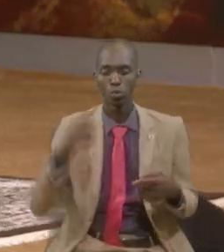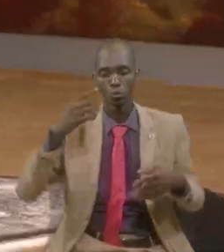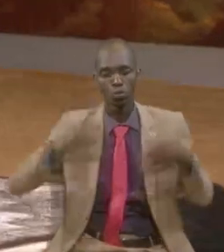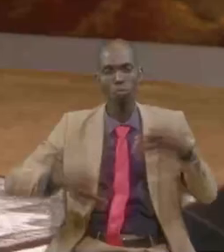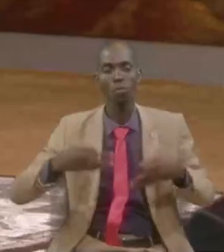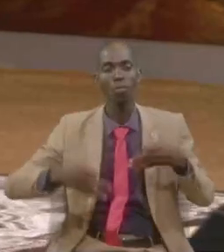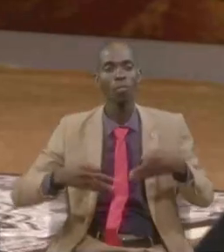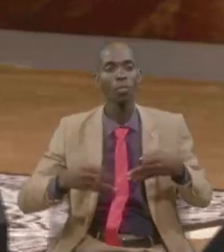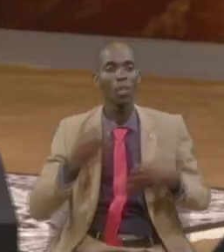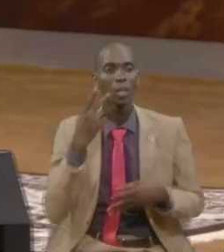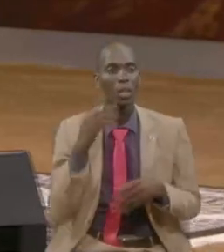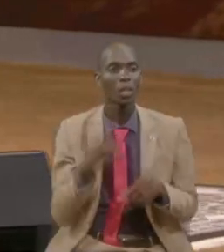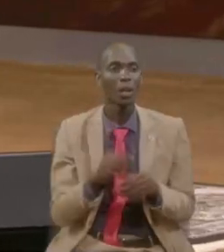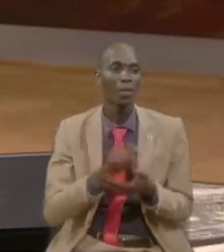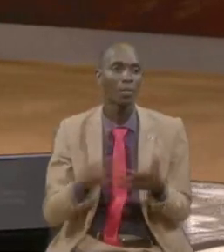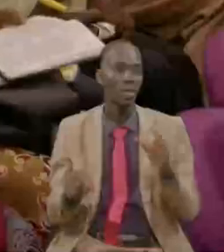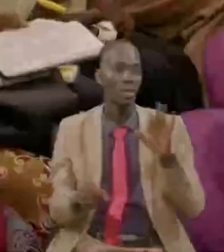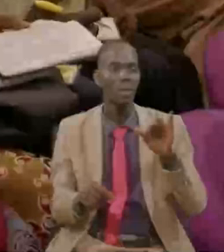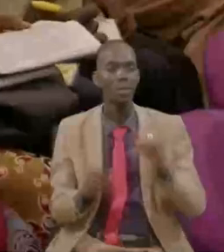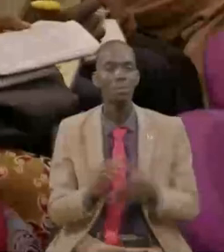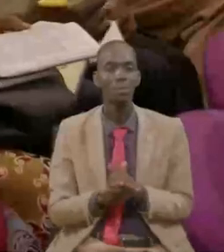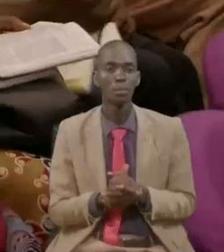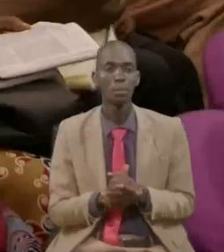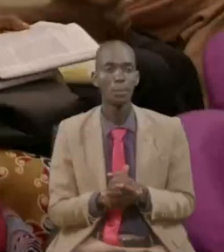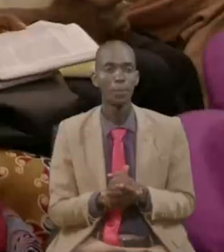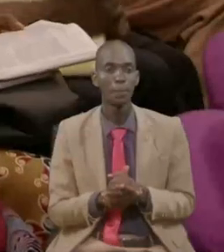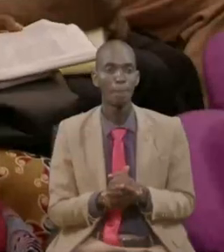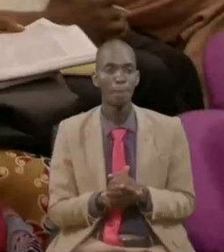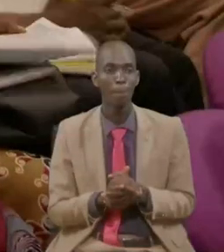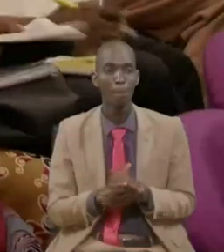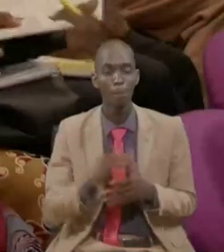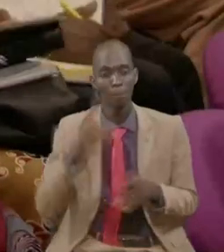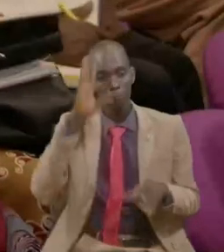pas sous le jugement. Verset 19.